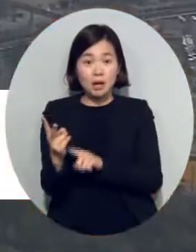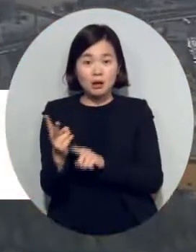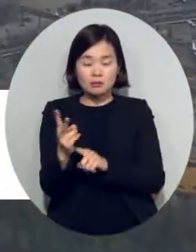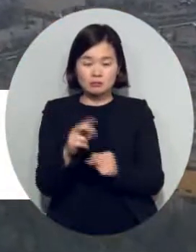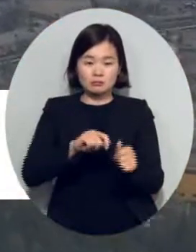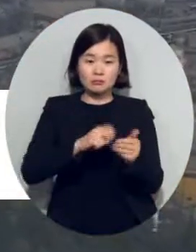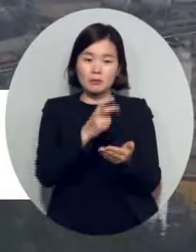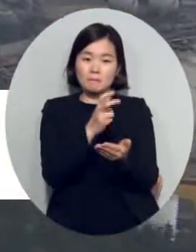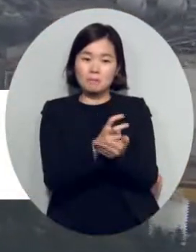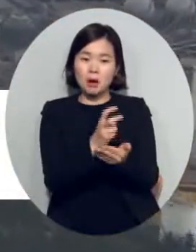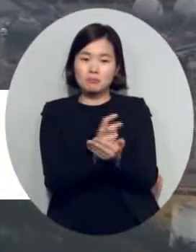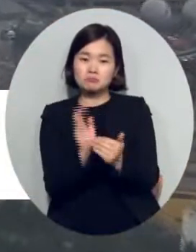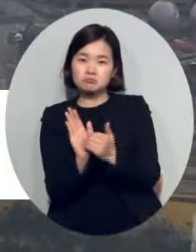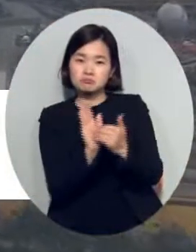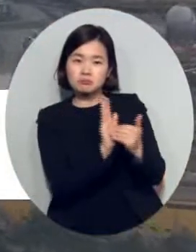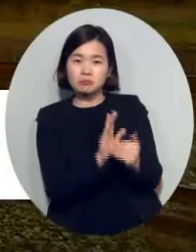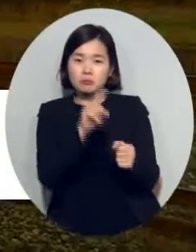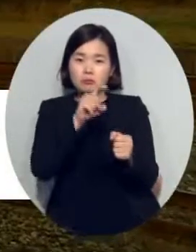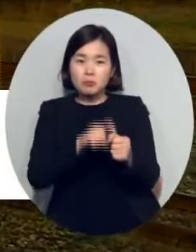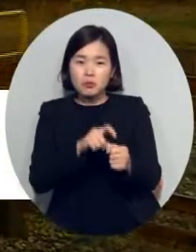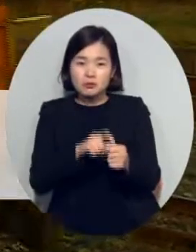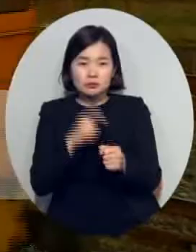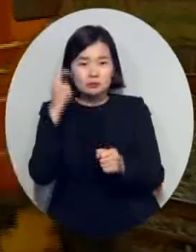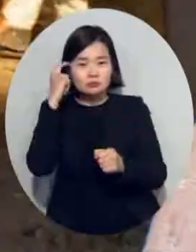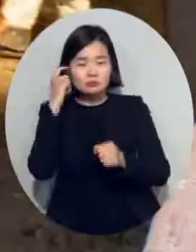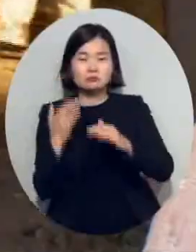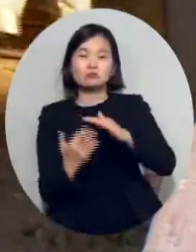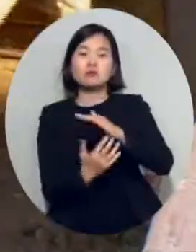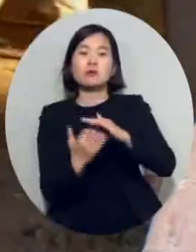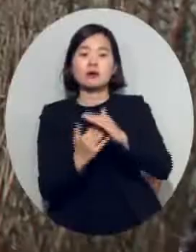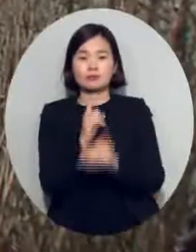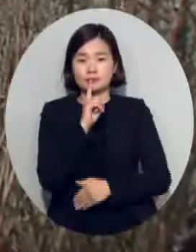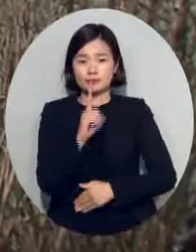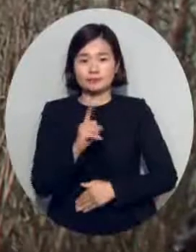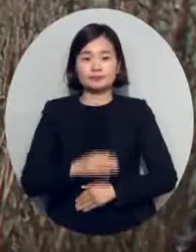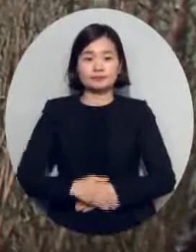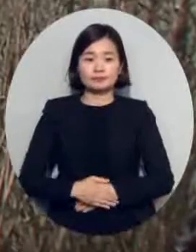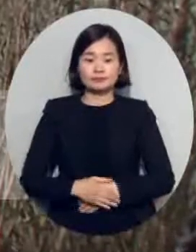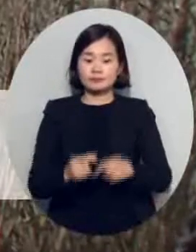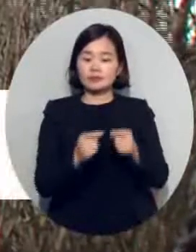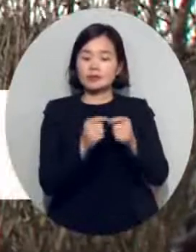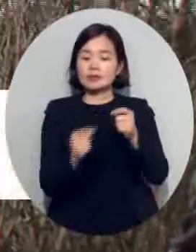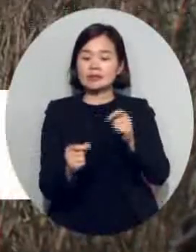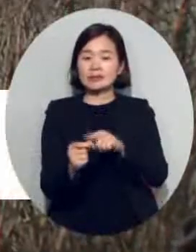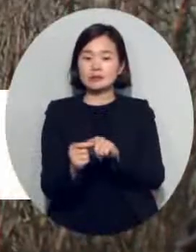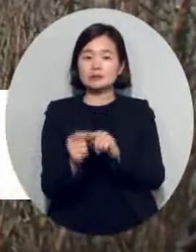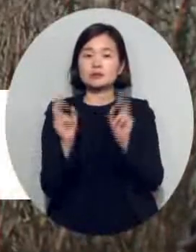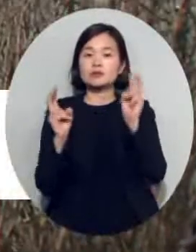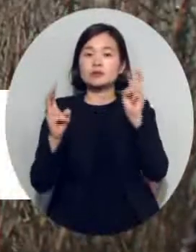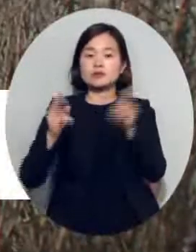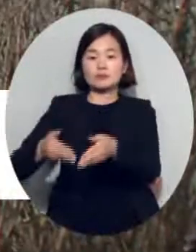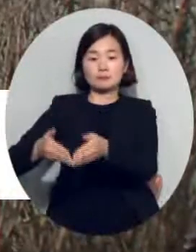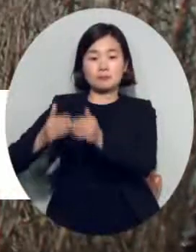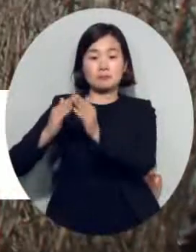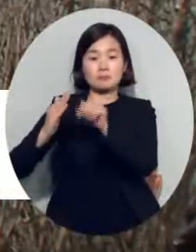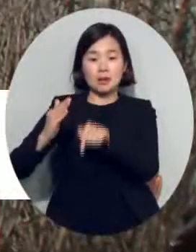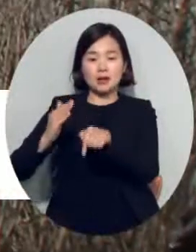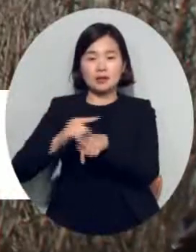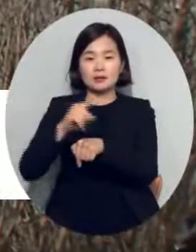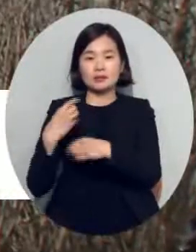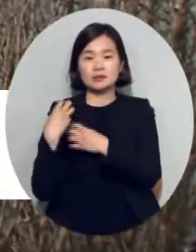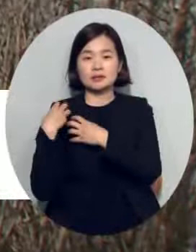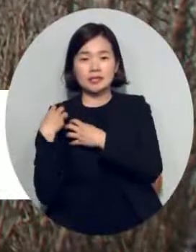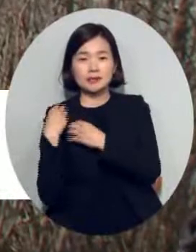처벌법 을 피하기 위한 임원진 에 꼼수 라는 비판도 색이 됐습니다 제주 회사를 만들어서 어 실제 책임을 다